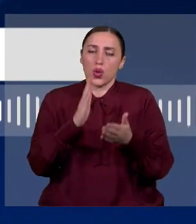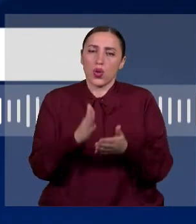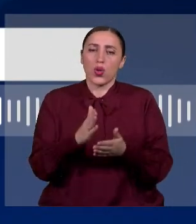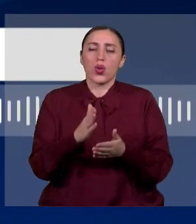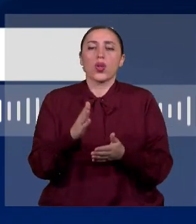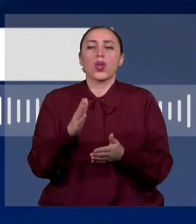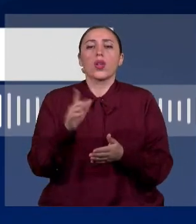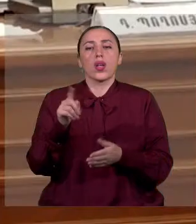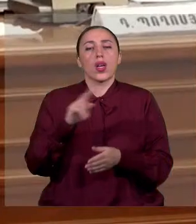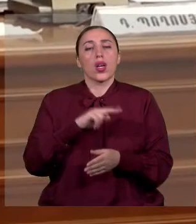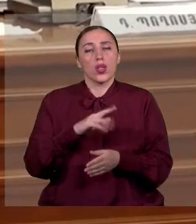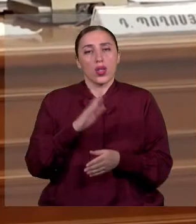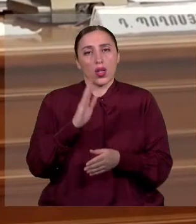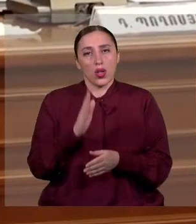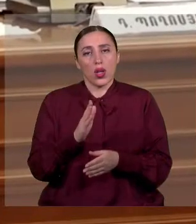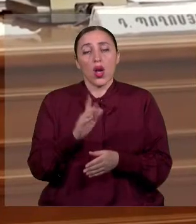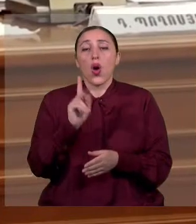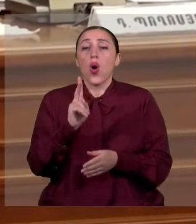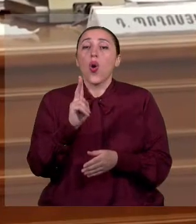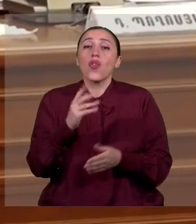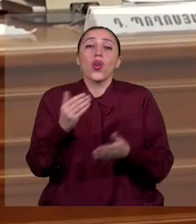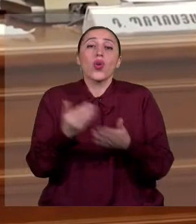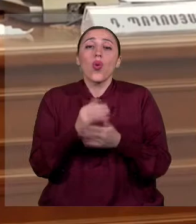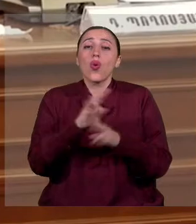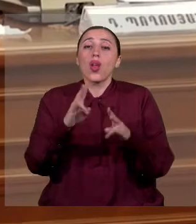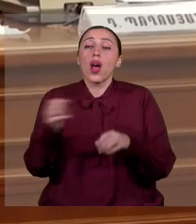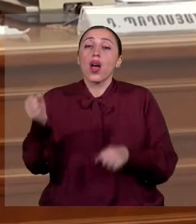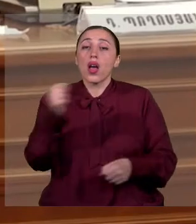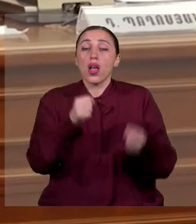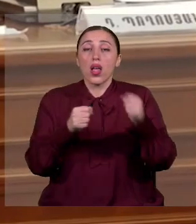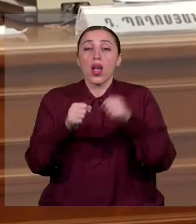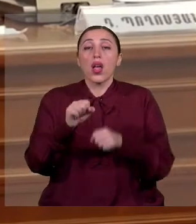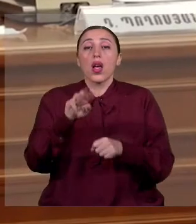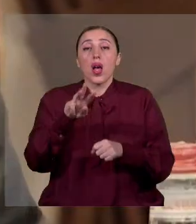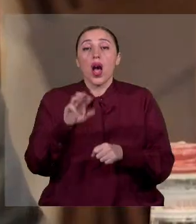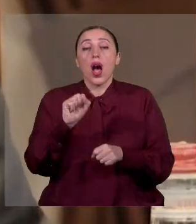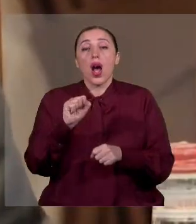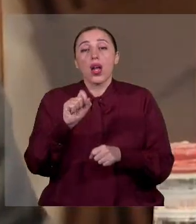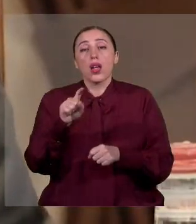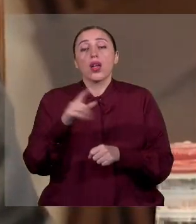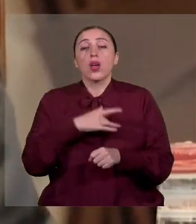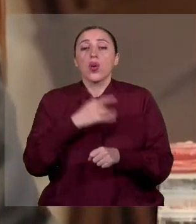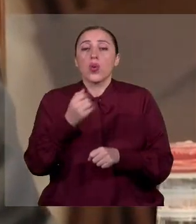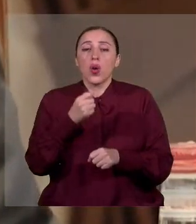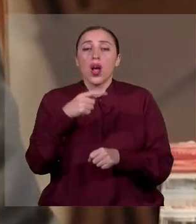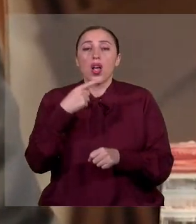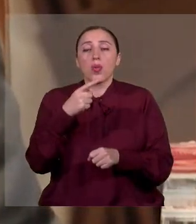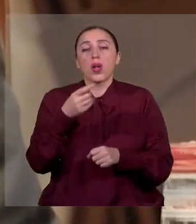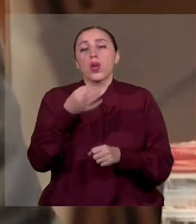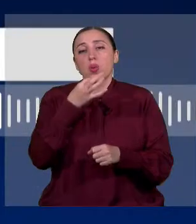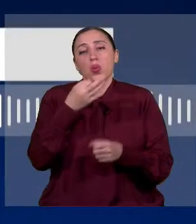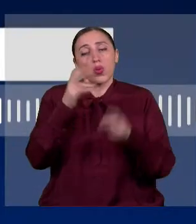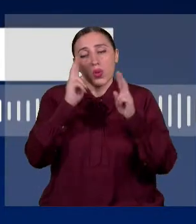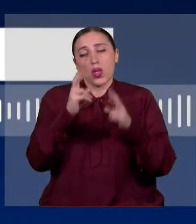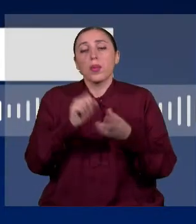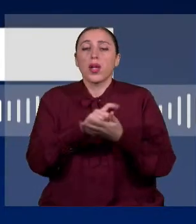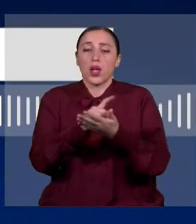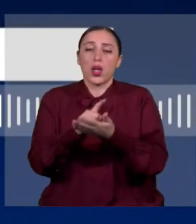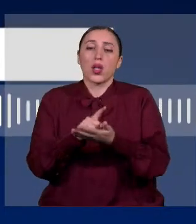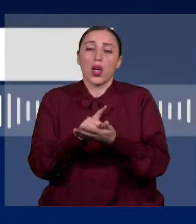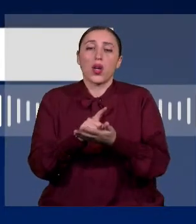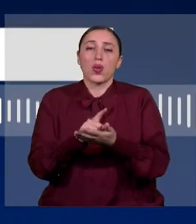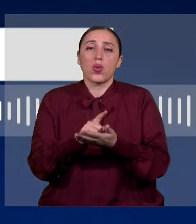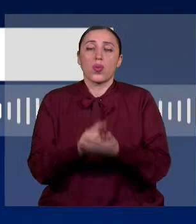կատարել իրենց պարտականությունները։ Թե ովքեր կլինեն նոր նախարարները, Մեսրոպ Առաքելյանը պնդում էր, դեռ քննարկումներ են ընթանում։ Այս